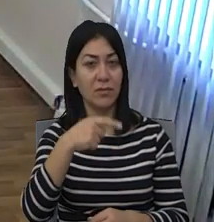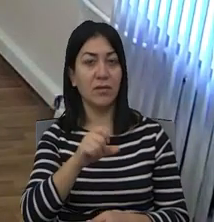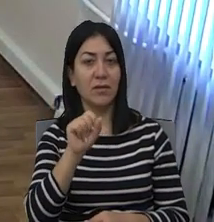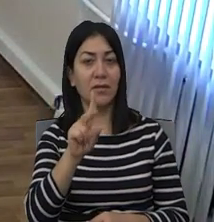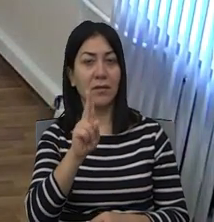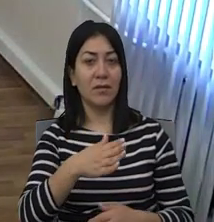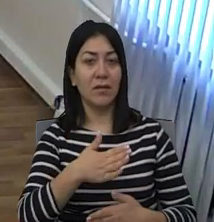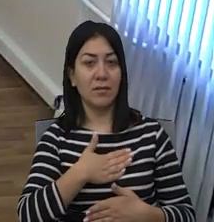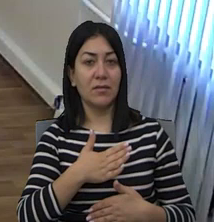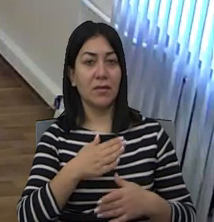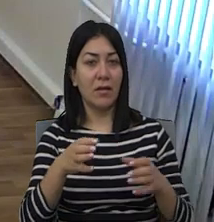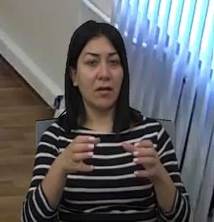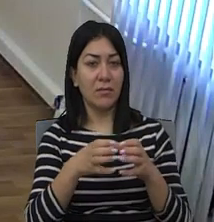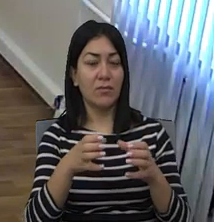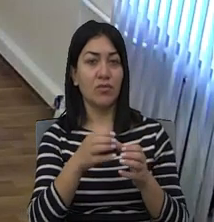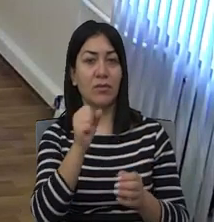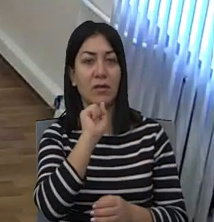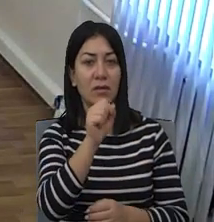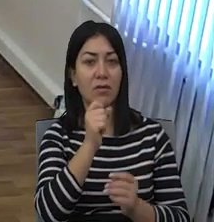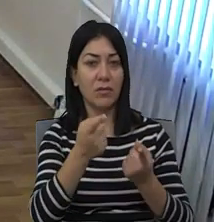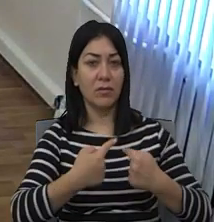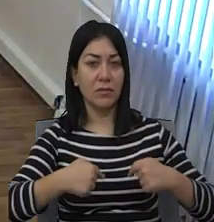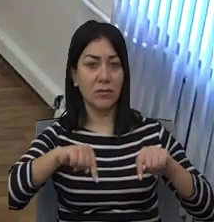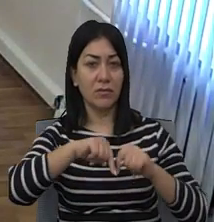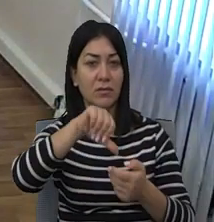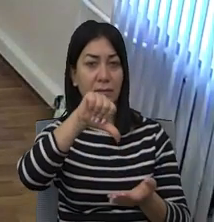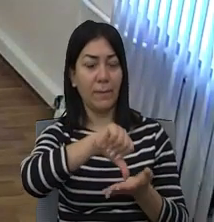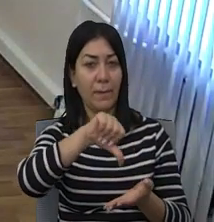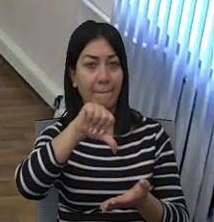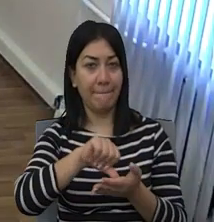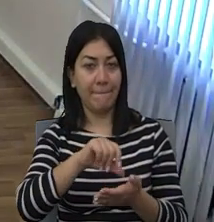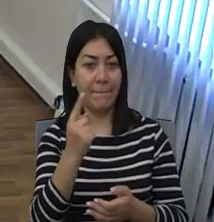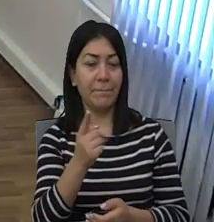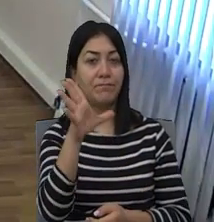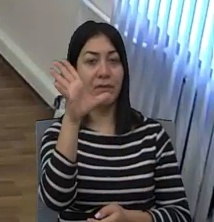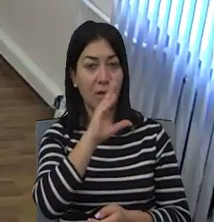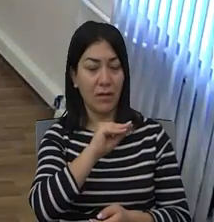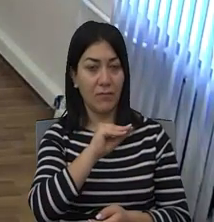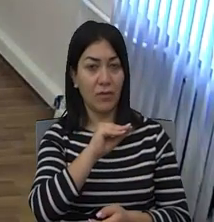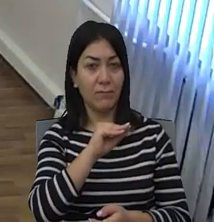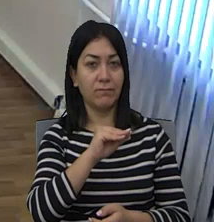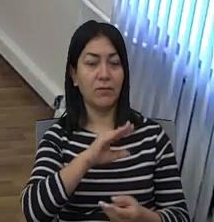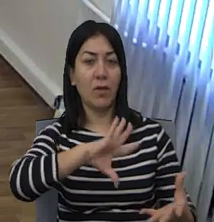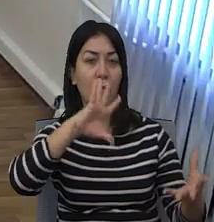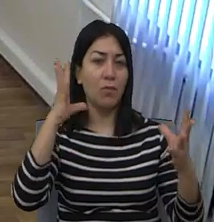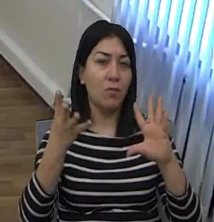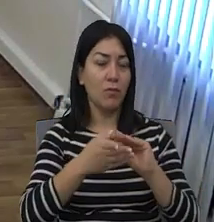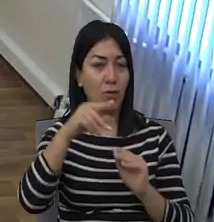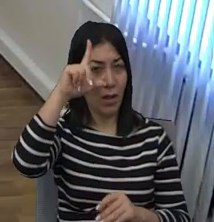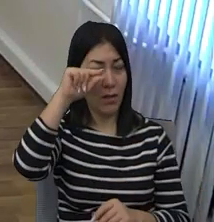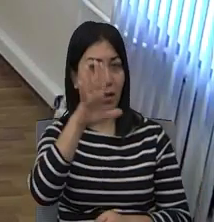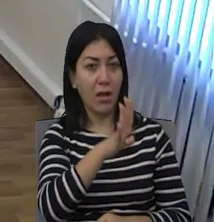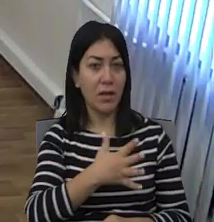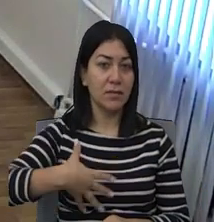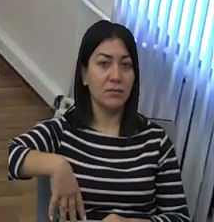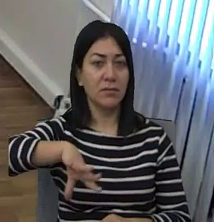կազմակերպությունների դրագրողական համայնքների ներգրավման միայն հնարավոր կլինի ամբողջ Հայաստանի տարածքով